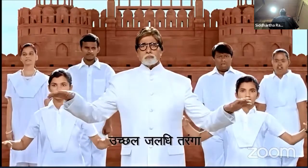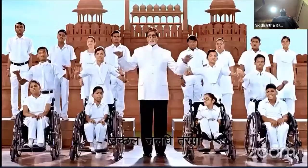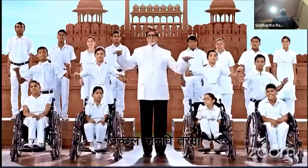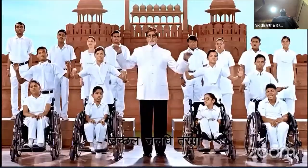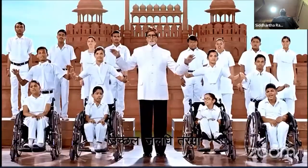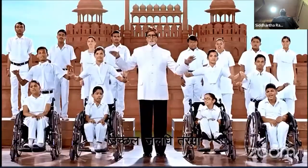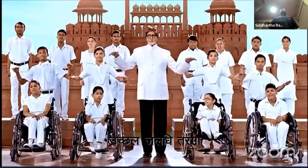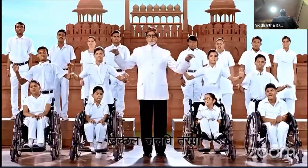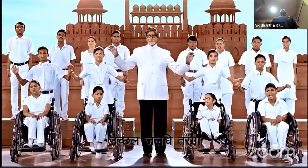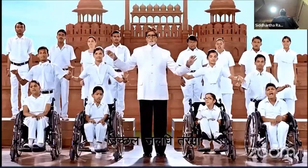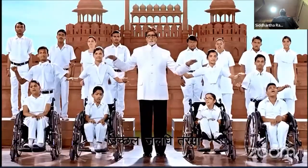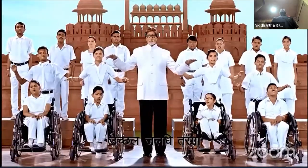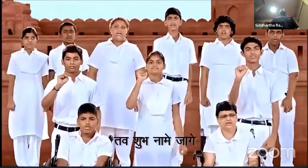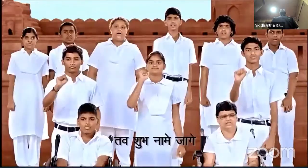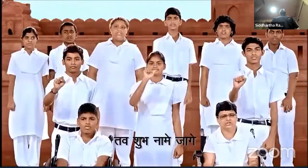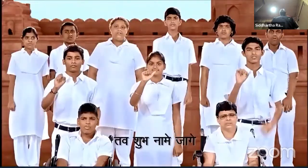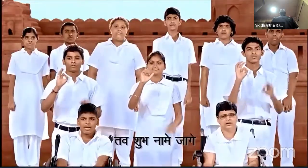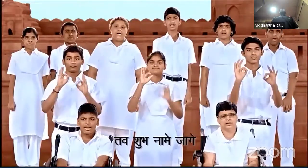तरंगा